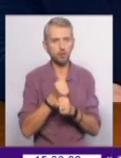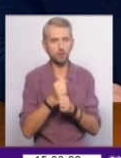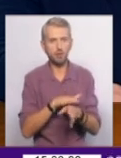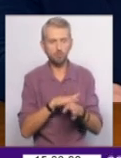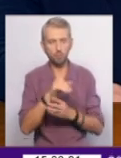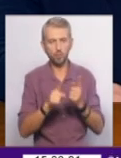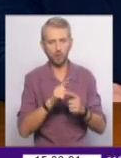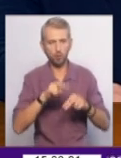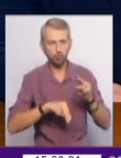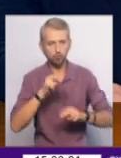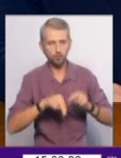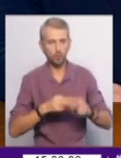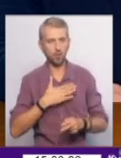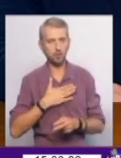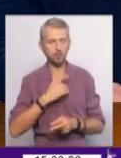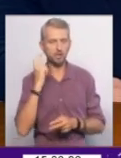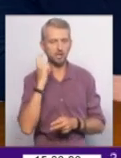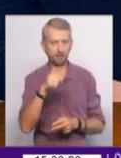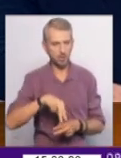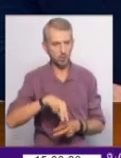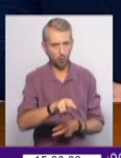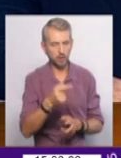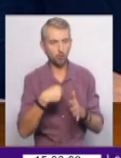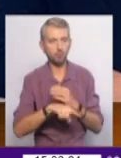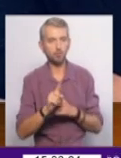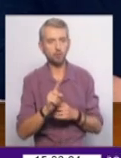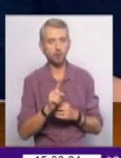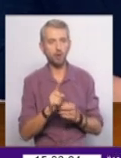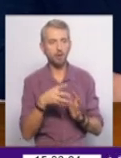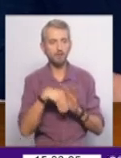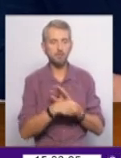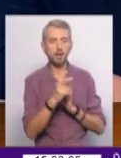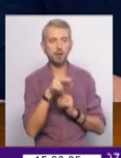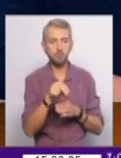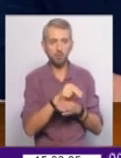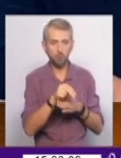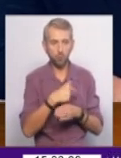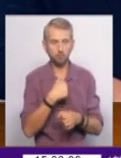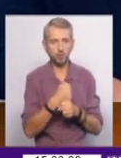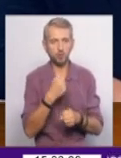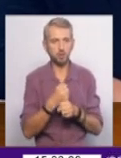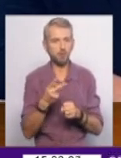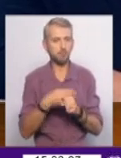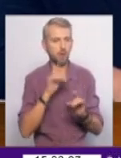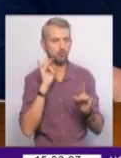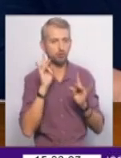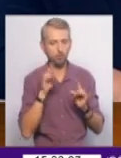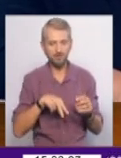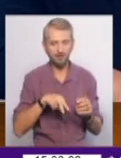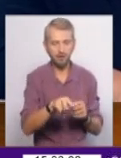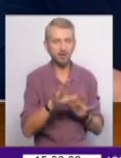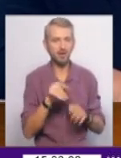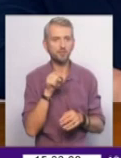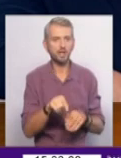реконструкцію наших трамвайних колій. Тому що в рамках капітального ремонту ми зробили безшумні рейки тільки в